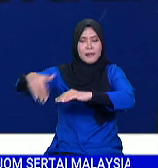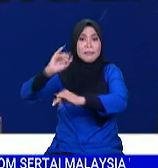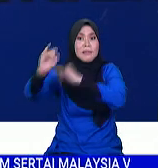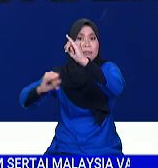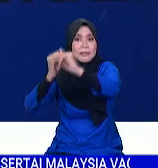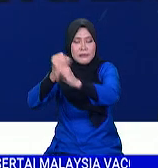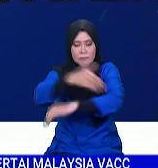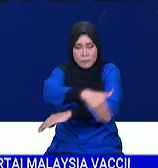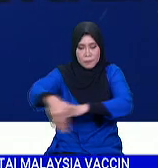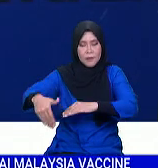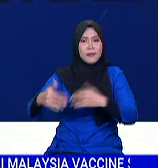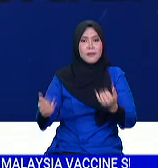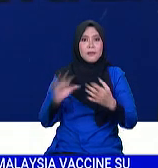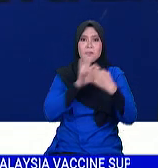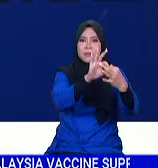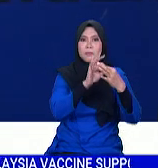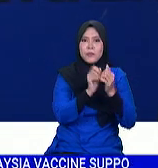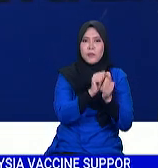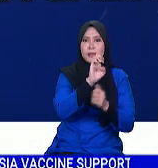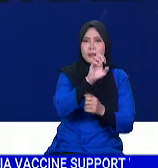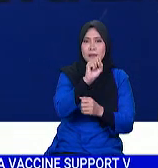walaupun kita dengan bersama-sama